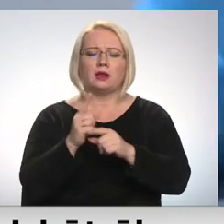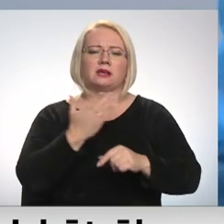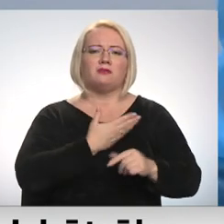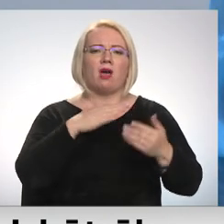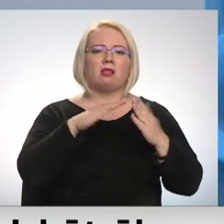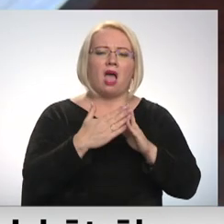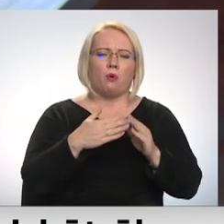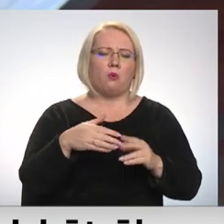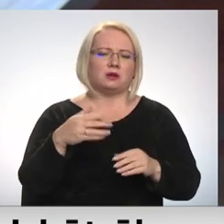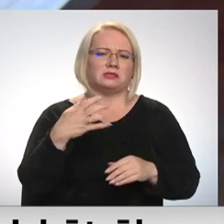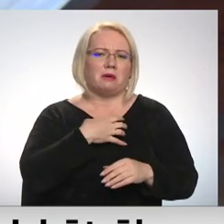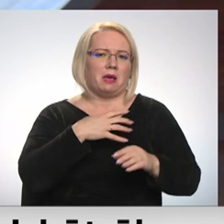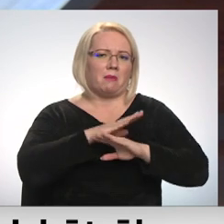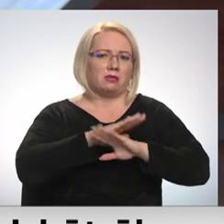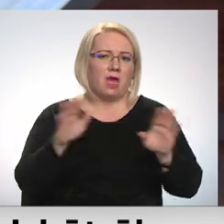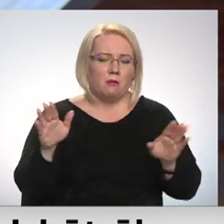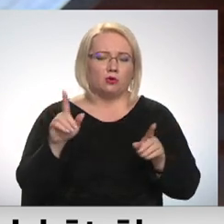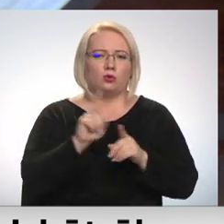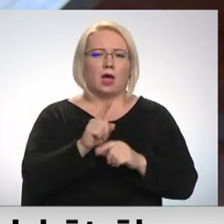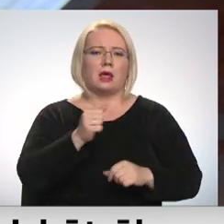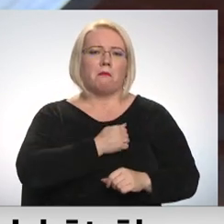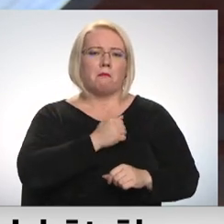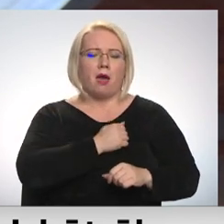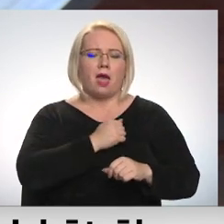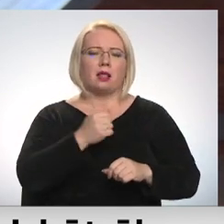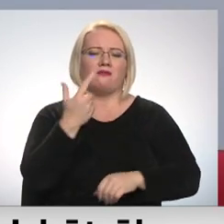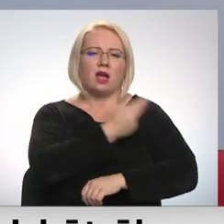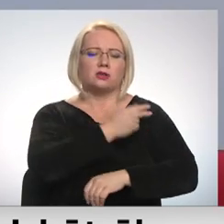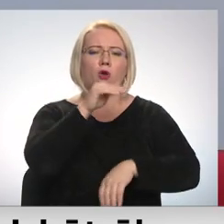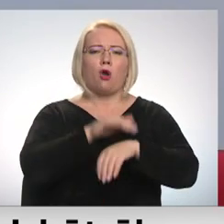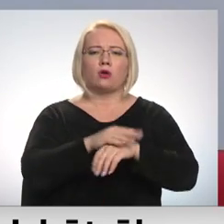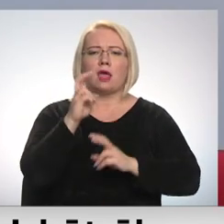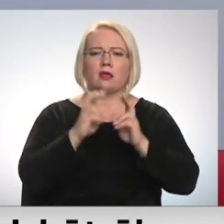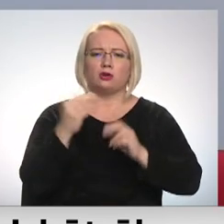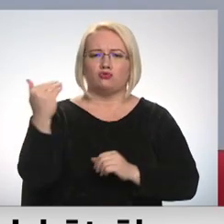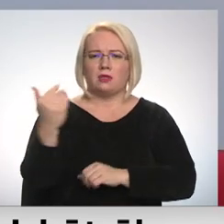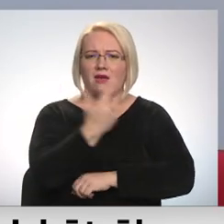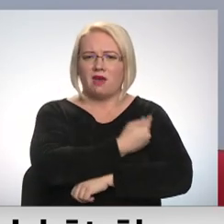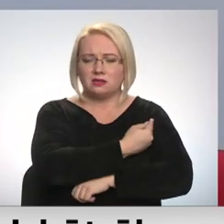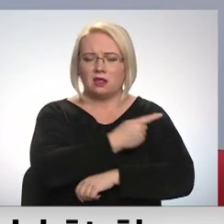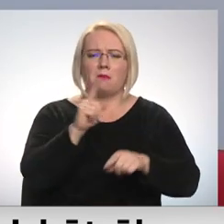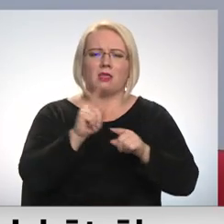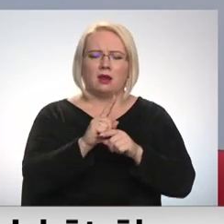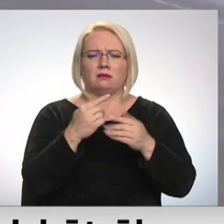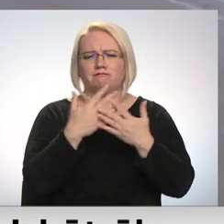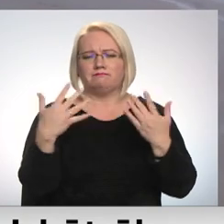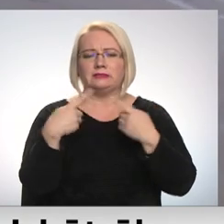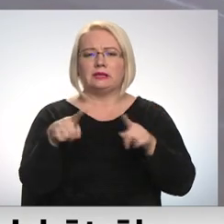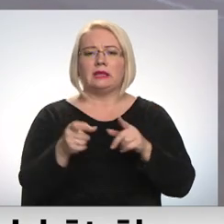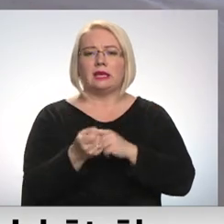slimība neskars, gan arī vēlme vakcinēties ar konkrēta ražotāju vakcīnu. Tāpat arī vairāki citi būtiski iemesli.